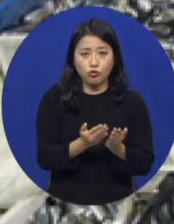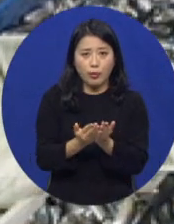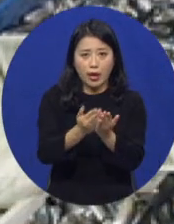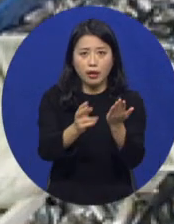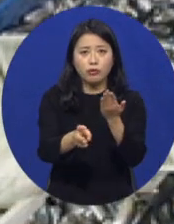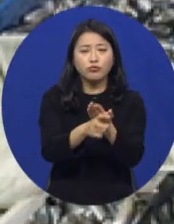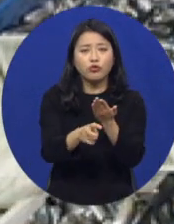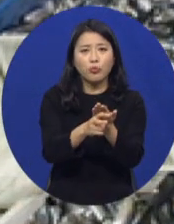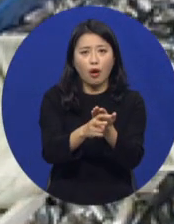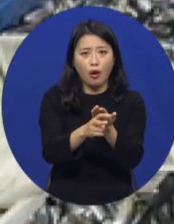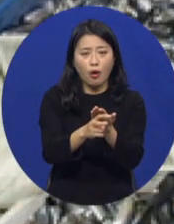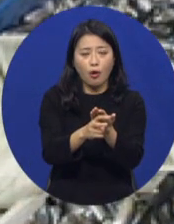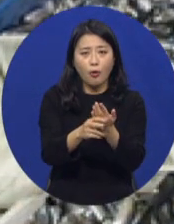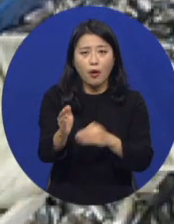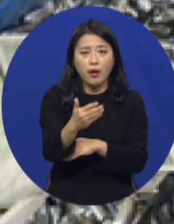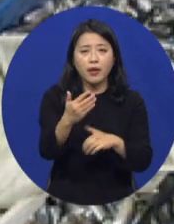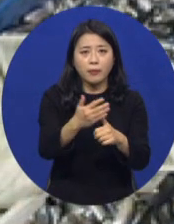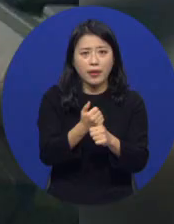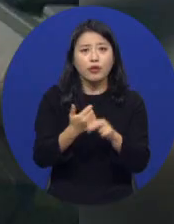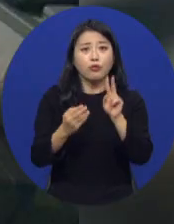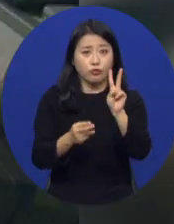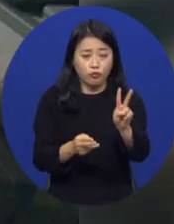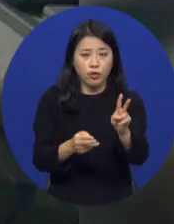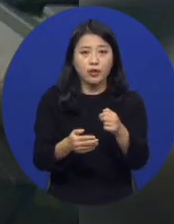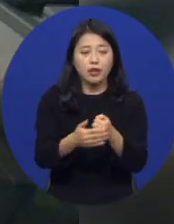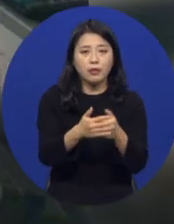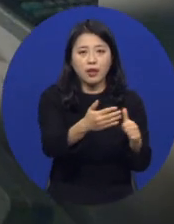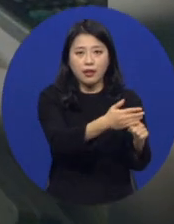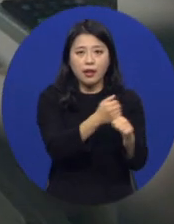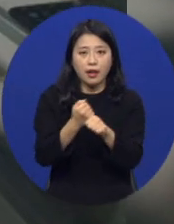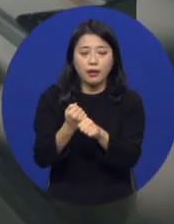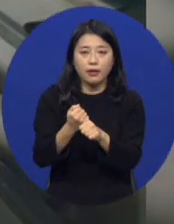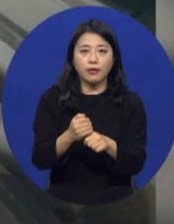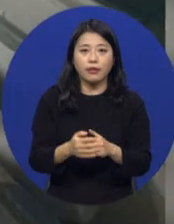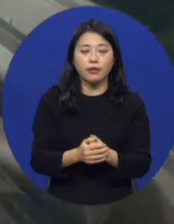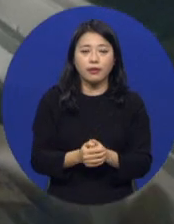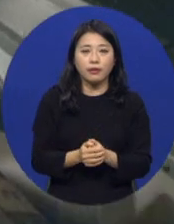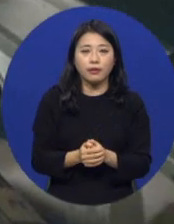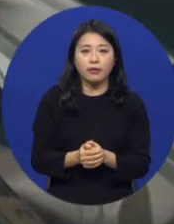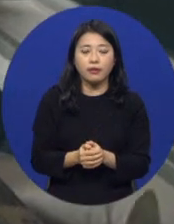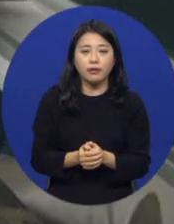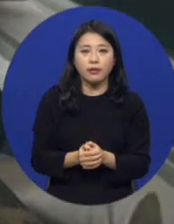불법조업 혐의로 해수부 남해 어업관리단의 나포됐습니다